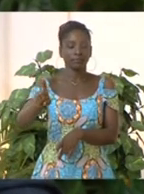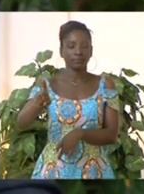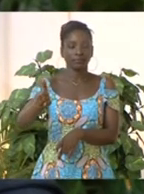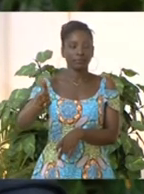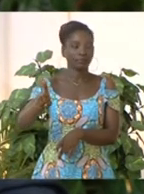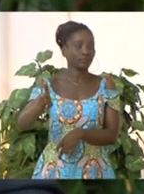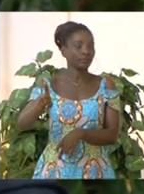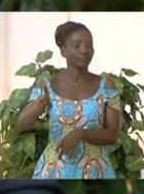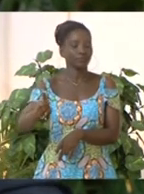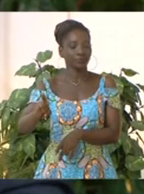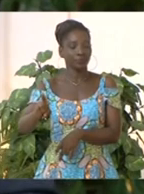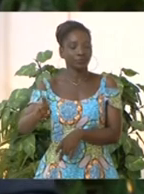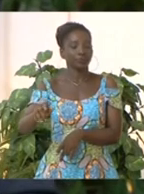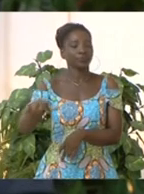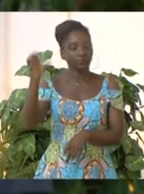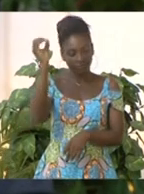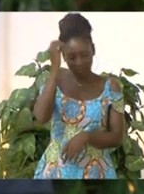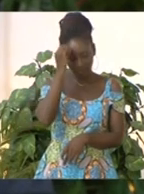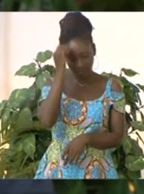222 121, soit ont obtenu, pardon,